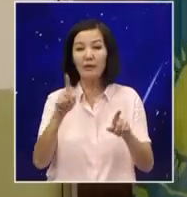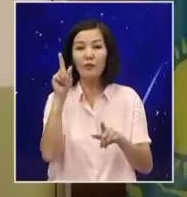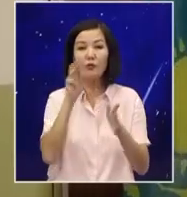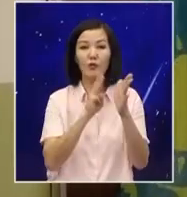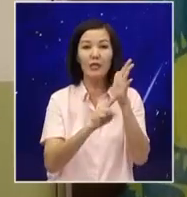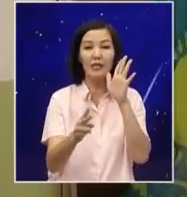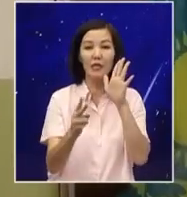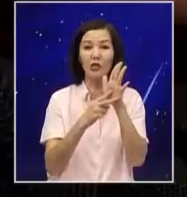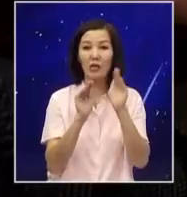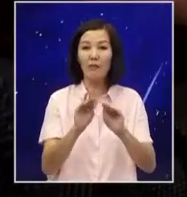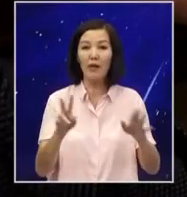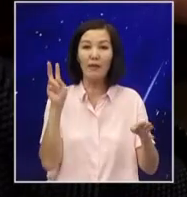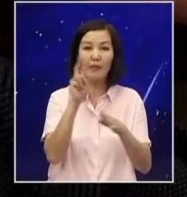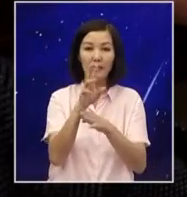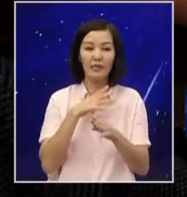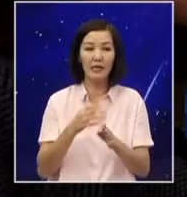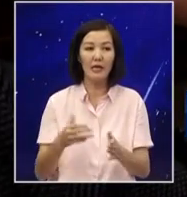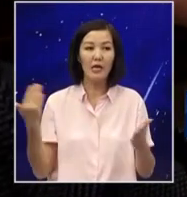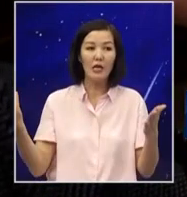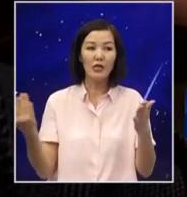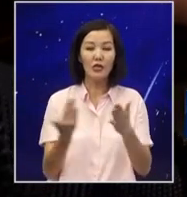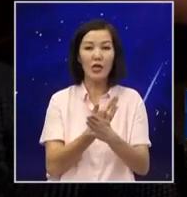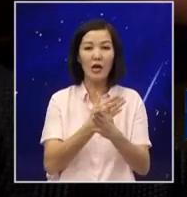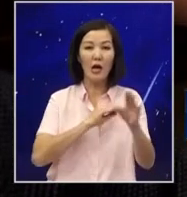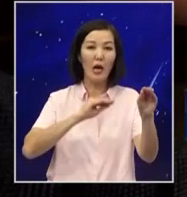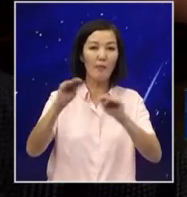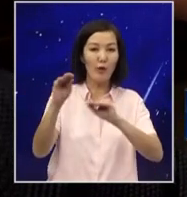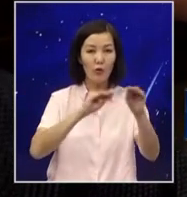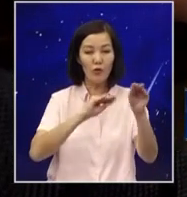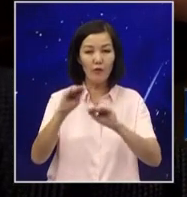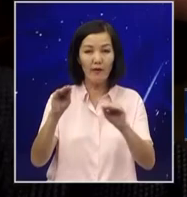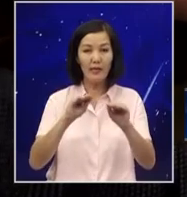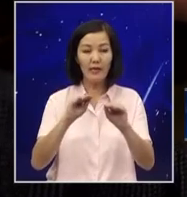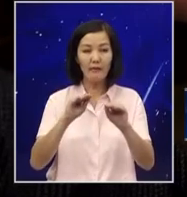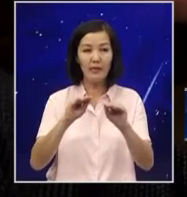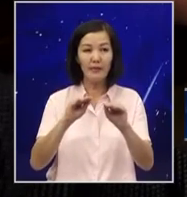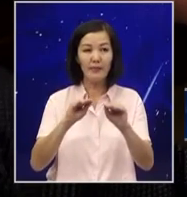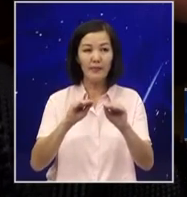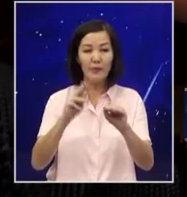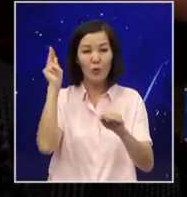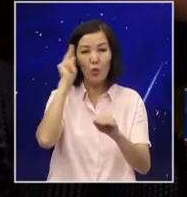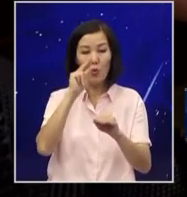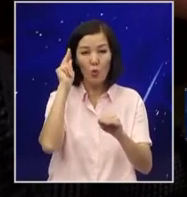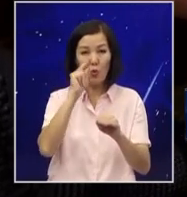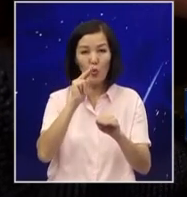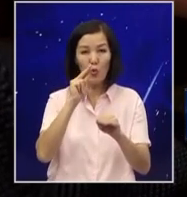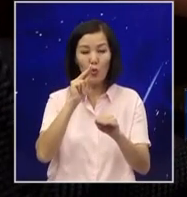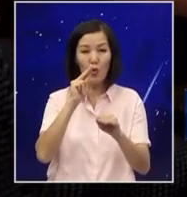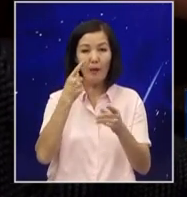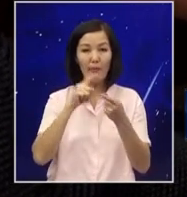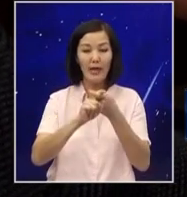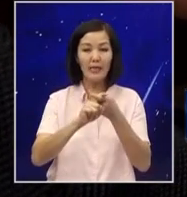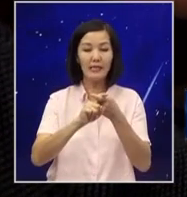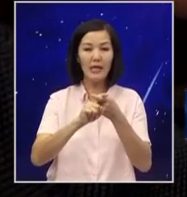187 бала аттады. Жаңа үлгідегі жабдықтармен жабдықталып, оқуға қатысты